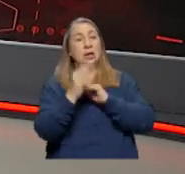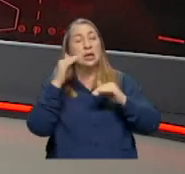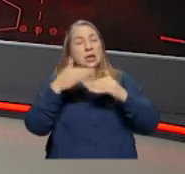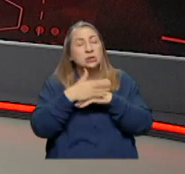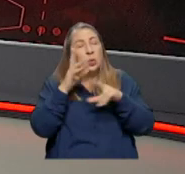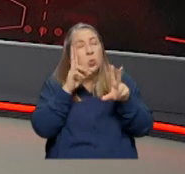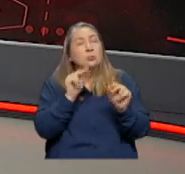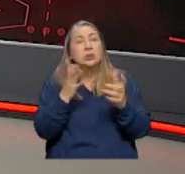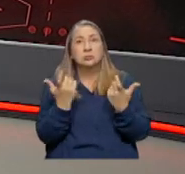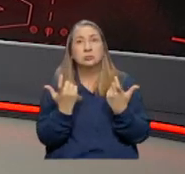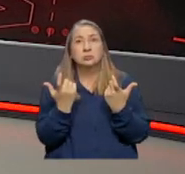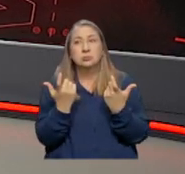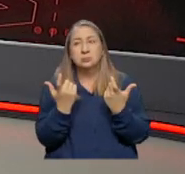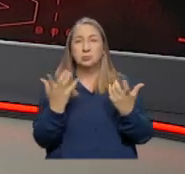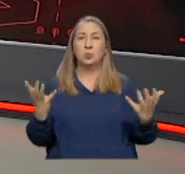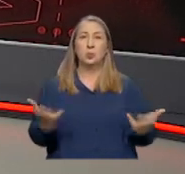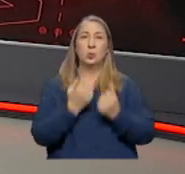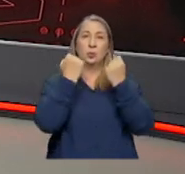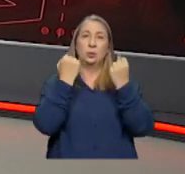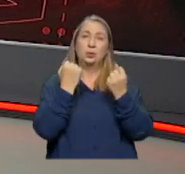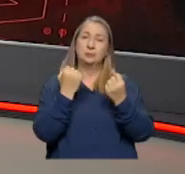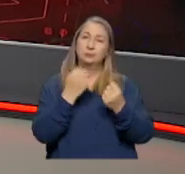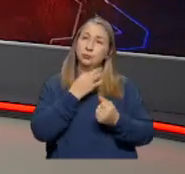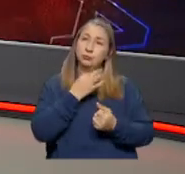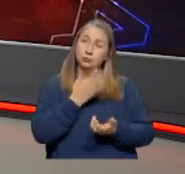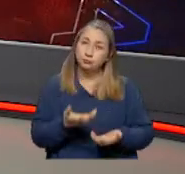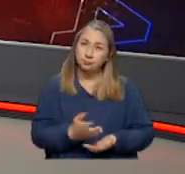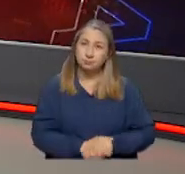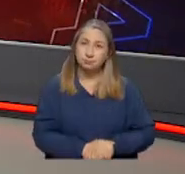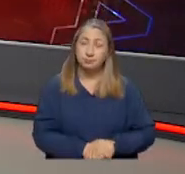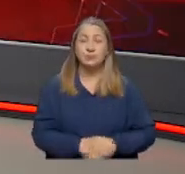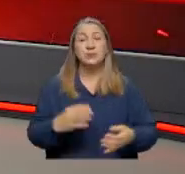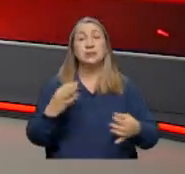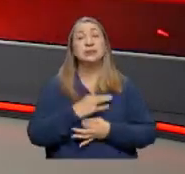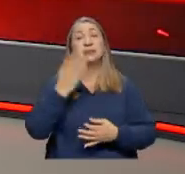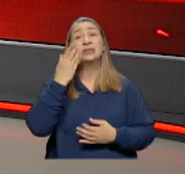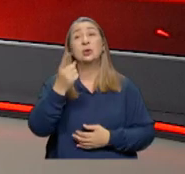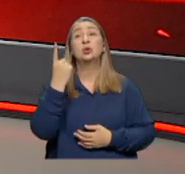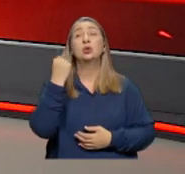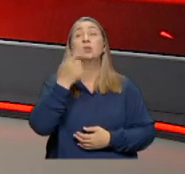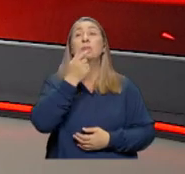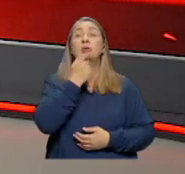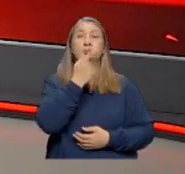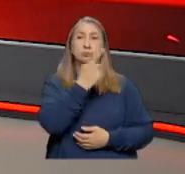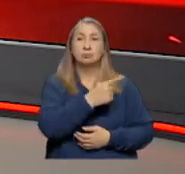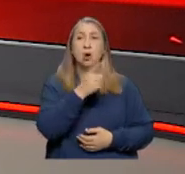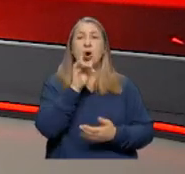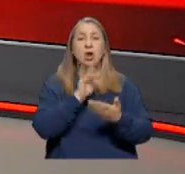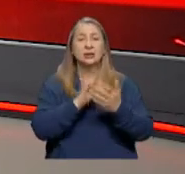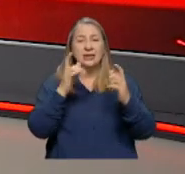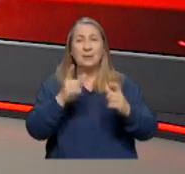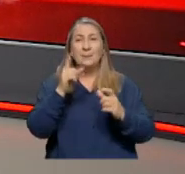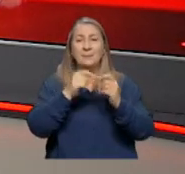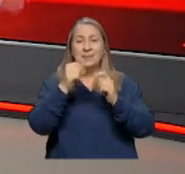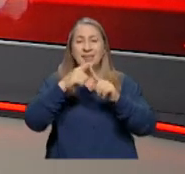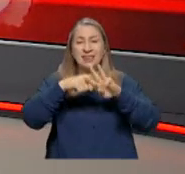geceleri uykusuz teyakkuzda geçirmesinden Neyse ki sen seyirciler Dün Bodrum'da Ortakent'te